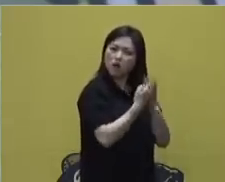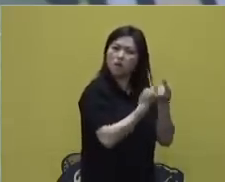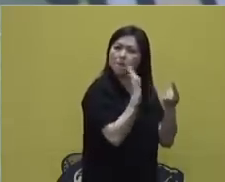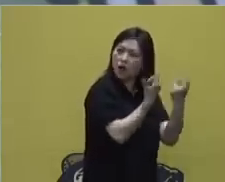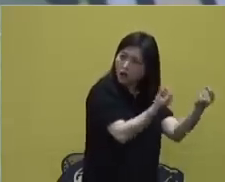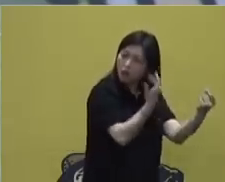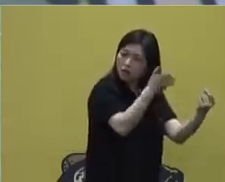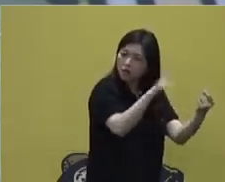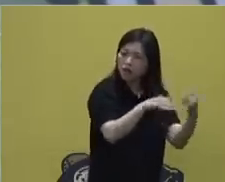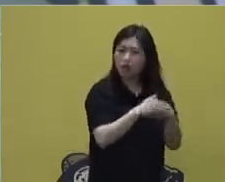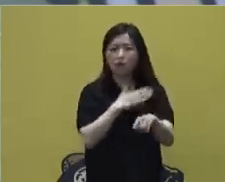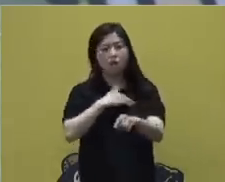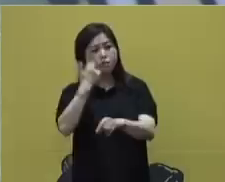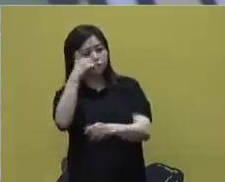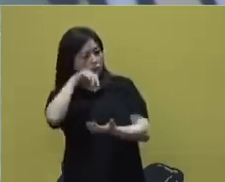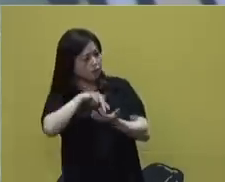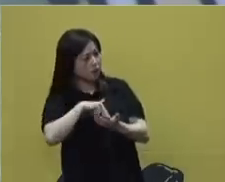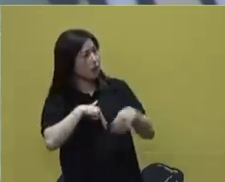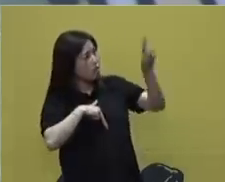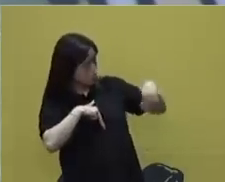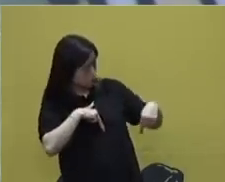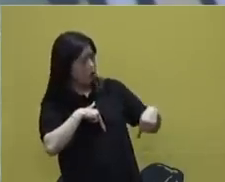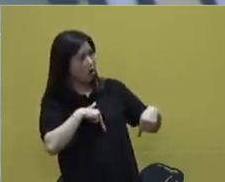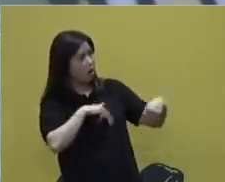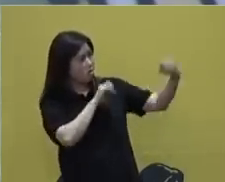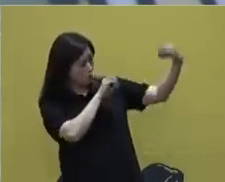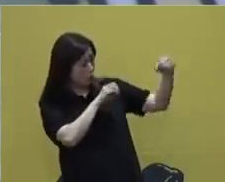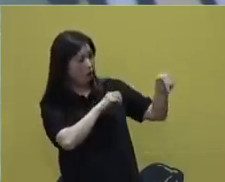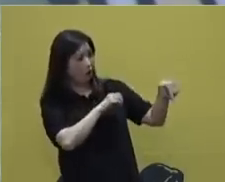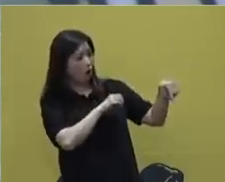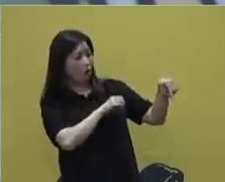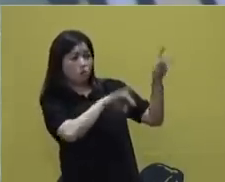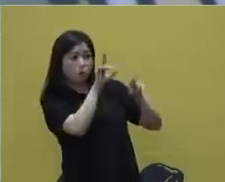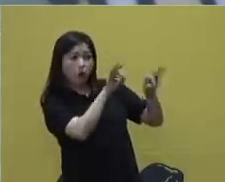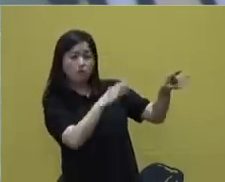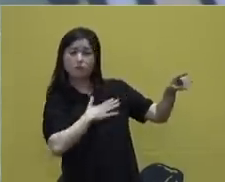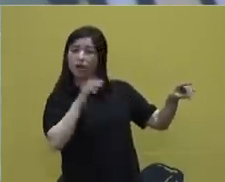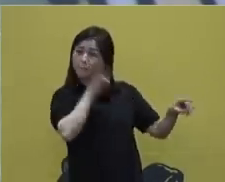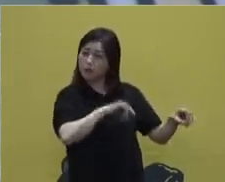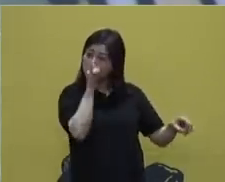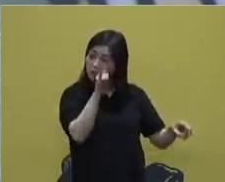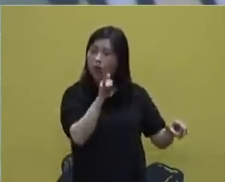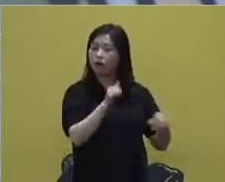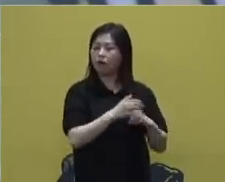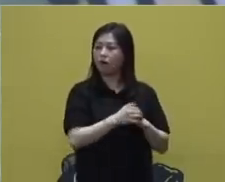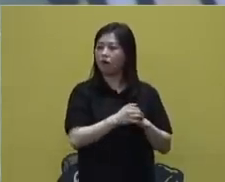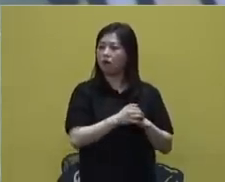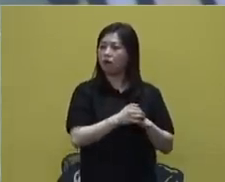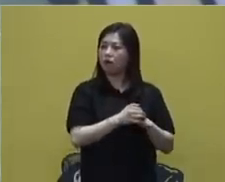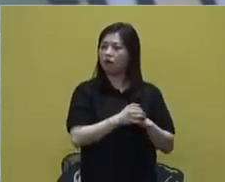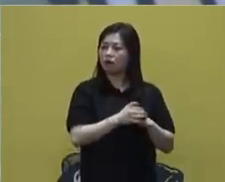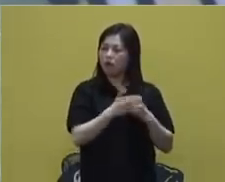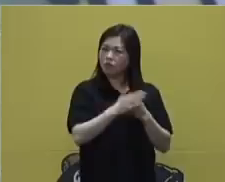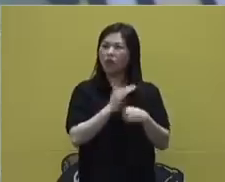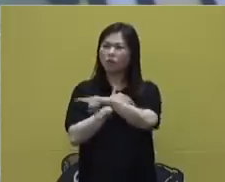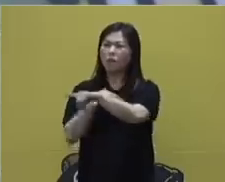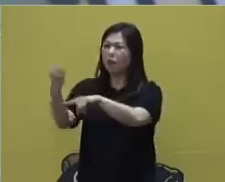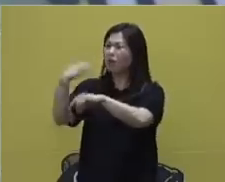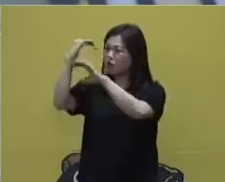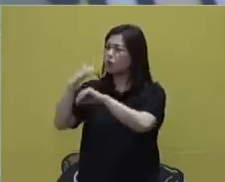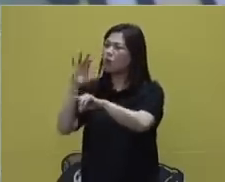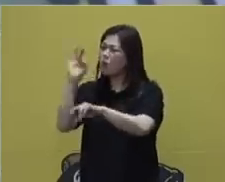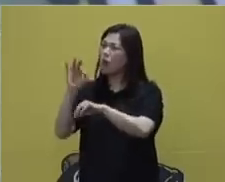대해서 못마땅해 생각하는 것 이거에 대해서 북한이 한 말 한 거다 이렇게 보고 우리가 그 말은 뭐 한편으로는 조금 일리 있는 것도 있어요. 다시